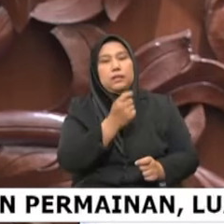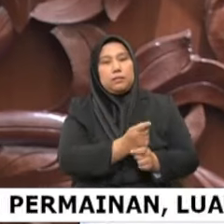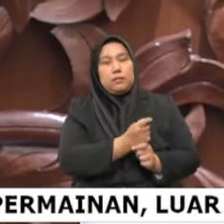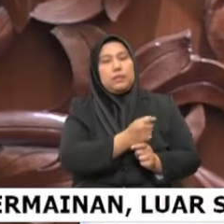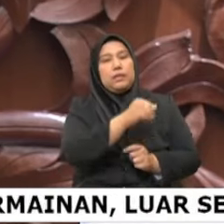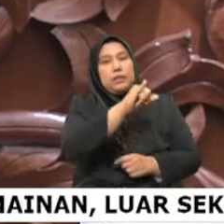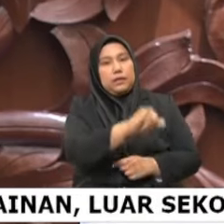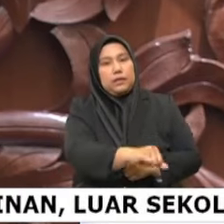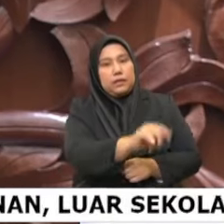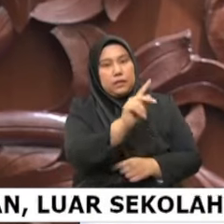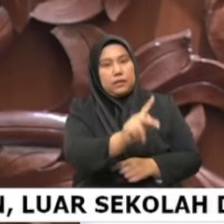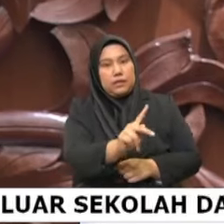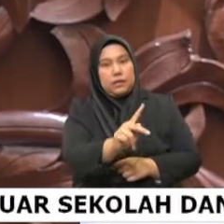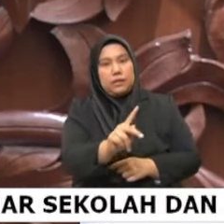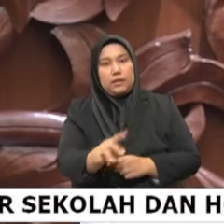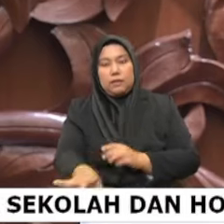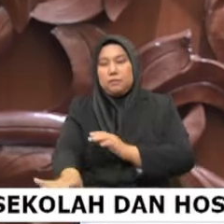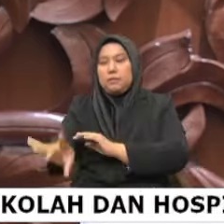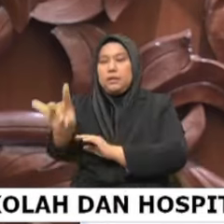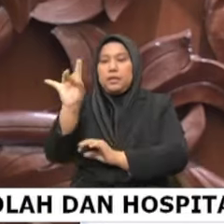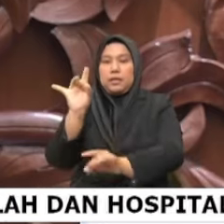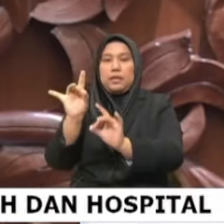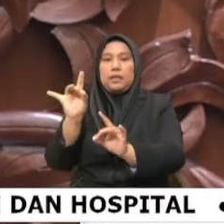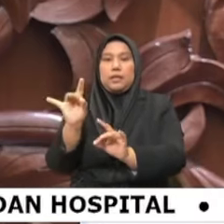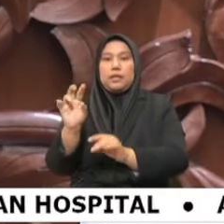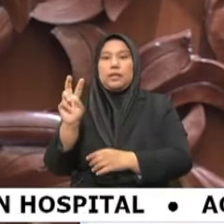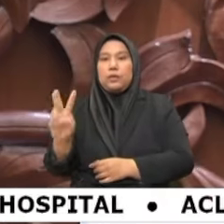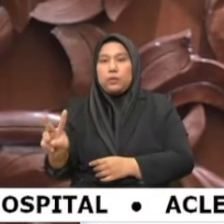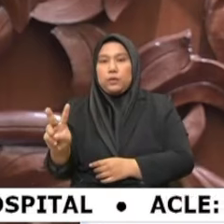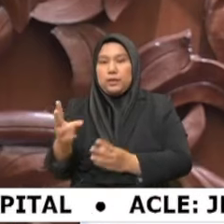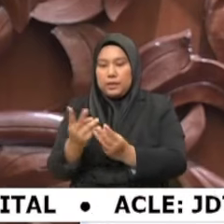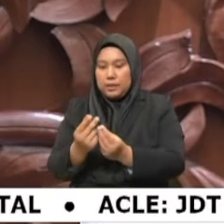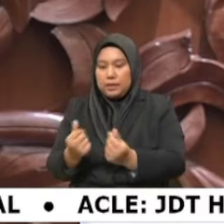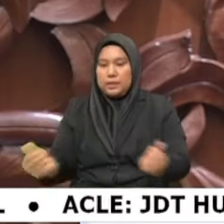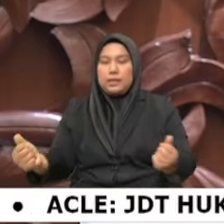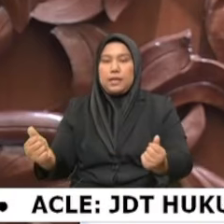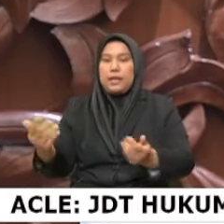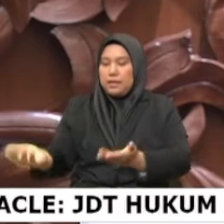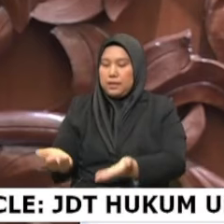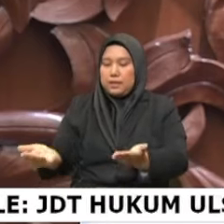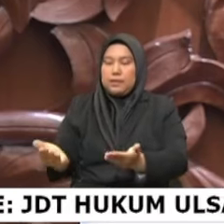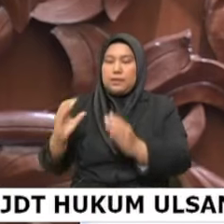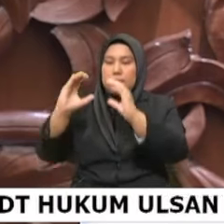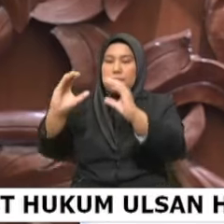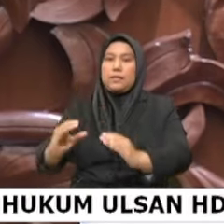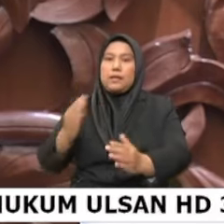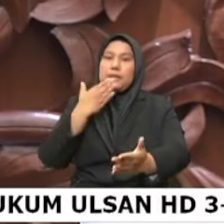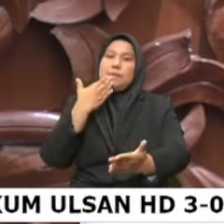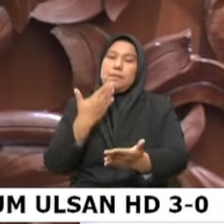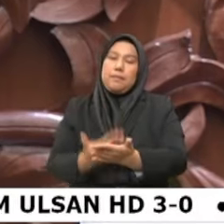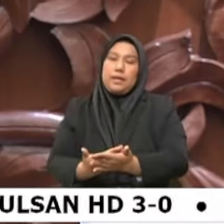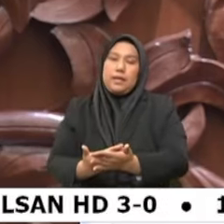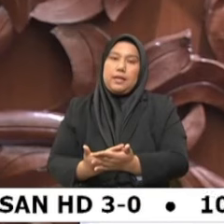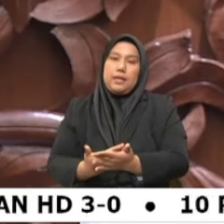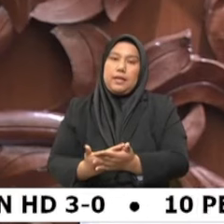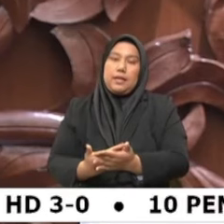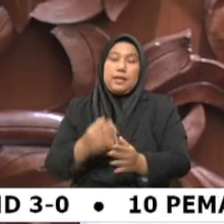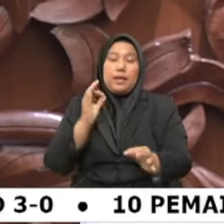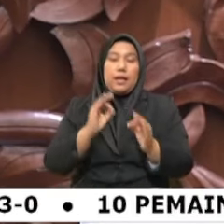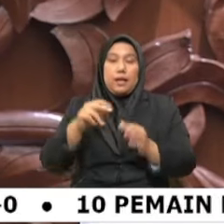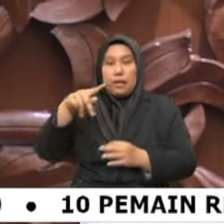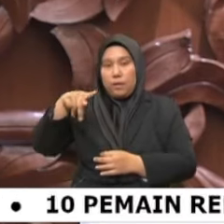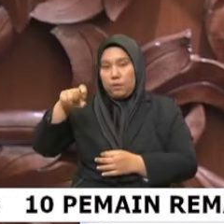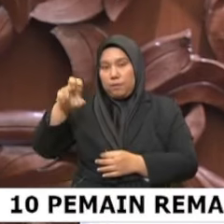yang kedua yang saya ada ialah kita selesaikan di sini secara baik supaya kalau sekiranya pendam